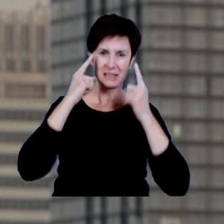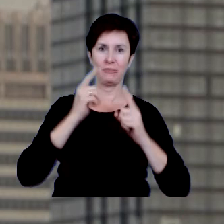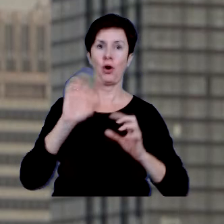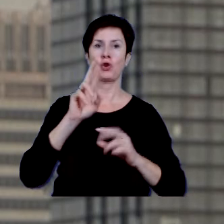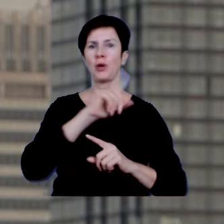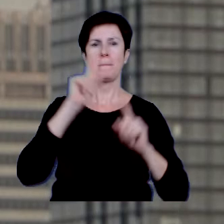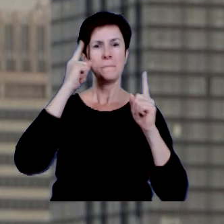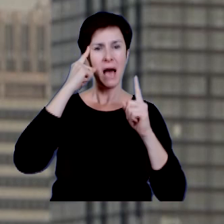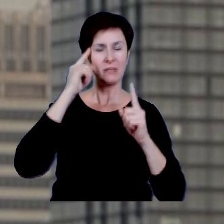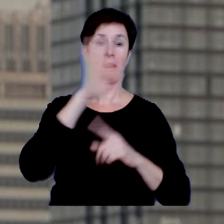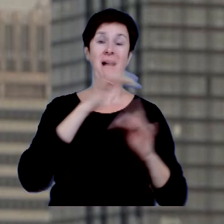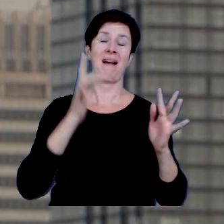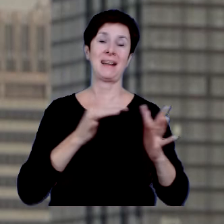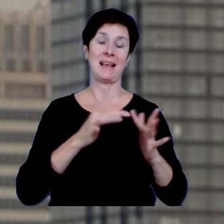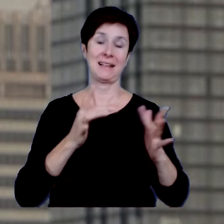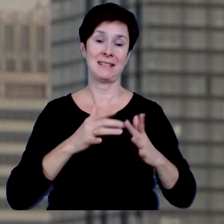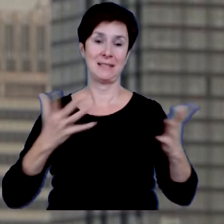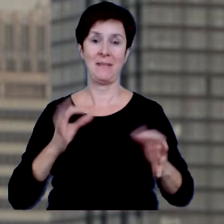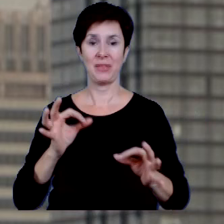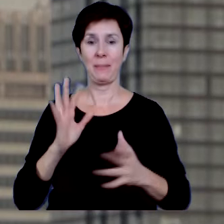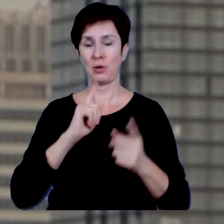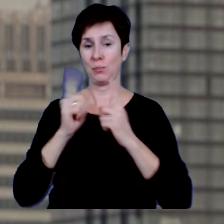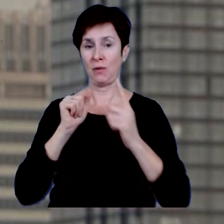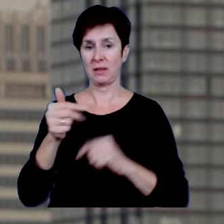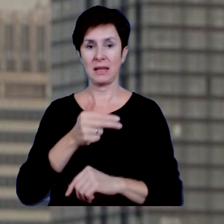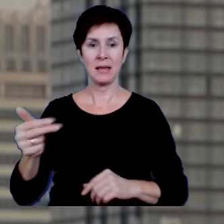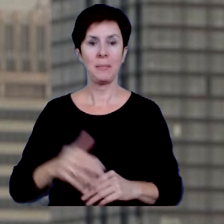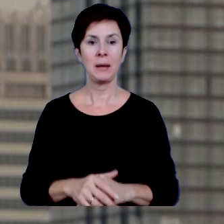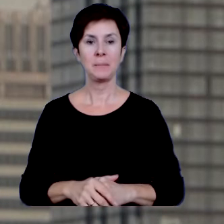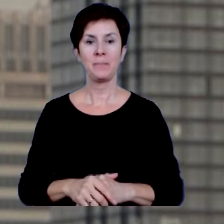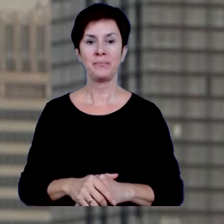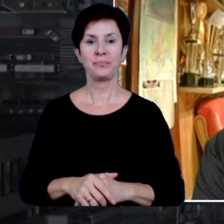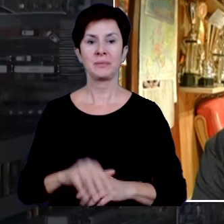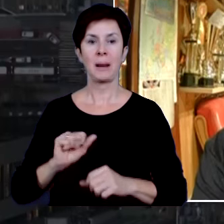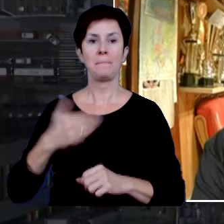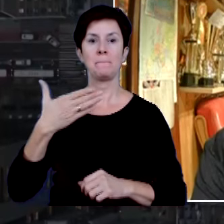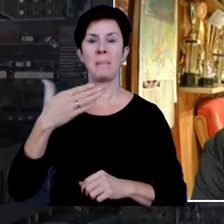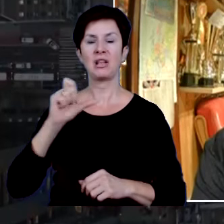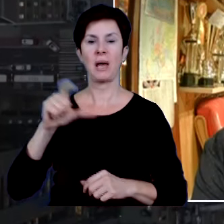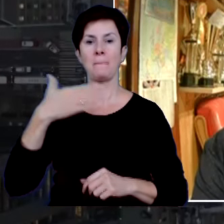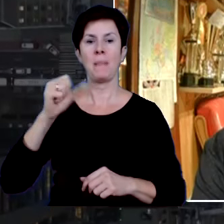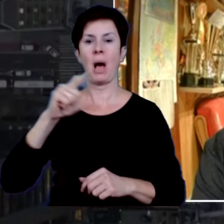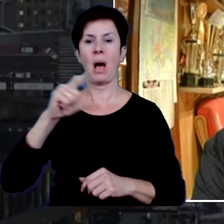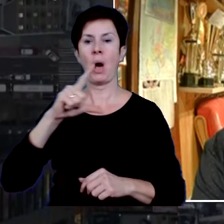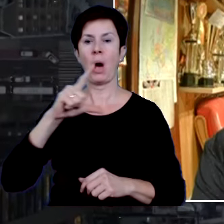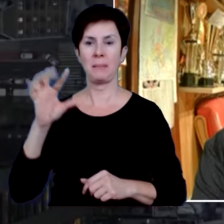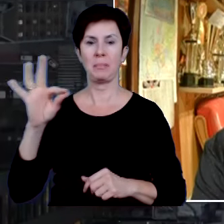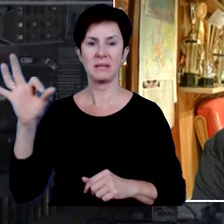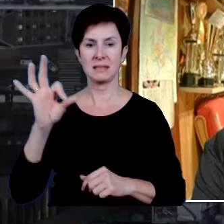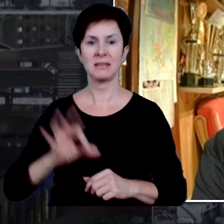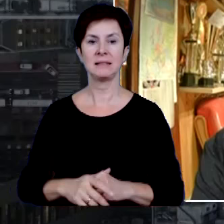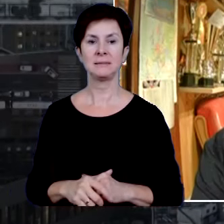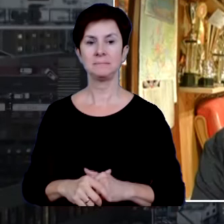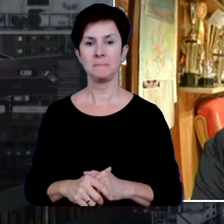przyszłość Polski, mieli rację. I teraz o tym porozmawiamy. Jeszcze raz przypominam, w studiu Maciej Małecki, Prawo i Sprawiedliwość. Witam pana ministra. Dzień dobry. Byłego